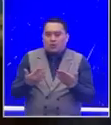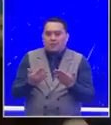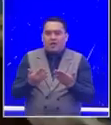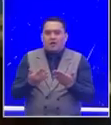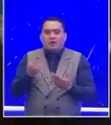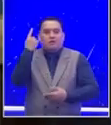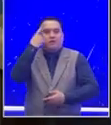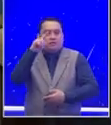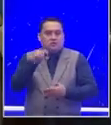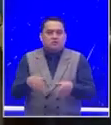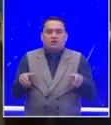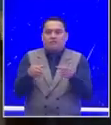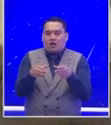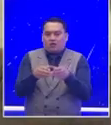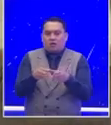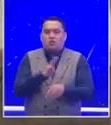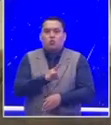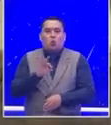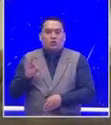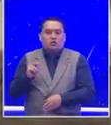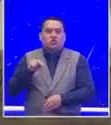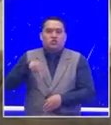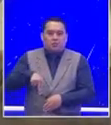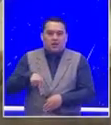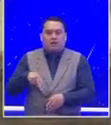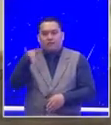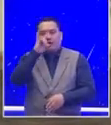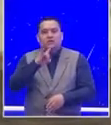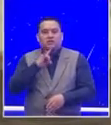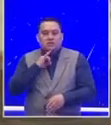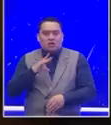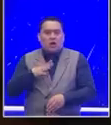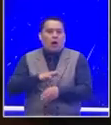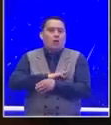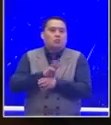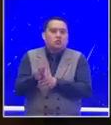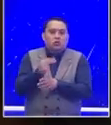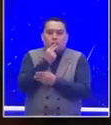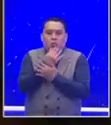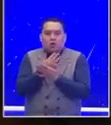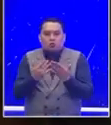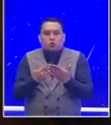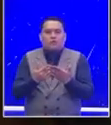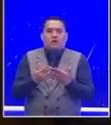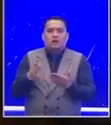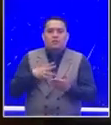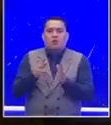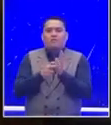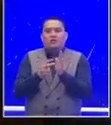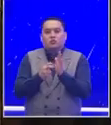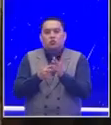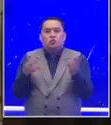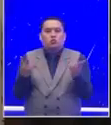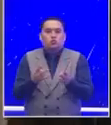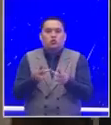по инициативе членов главной партии страны, с момента введения режима ЧП в Казахстане они обеспечили продуктовыми корзинами